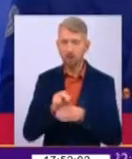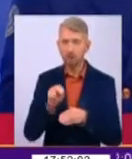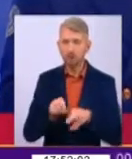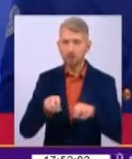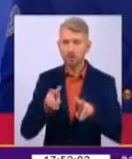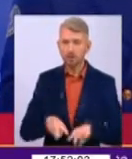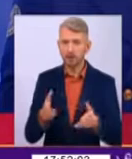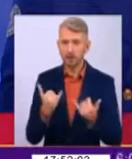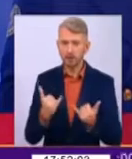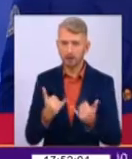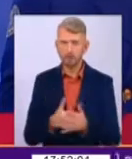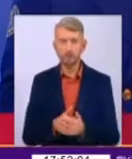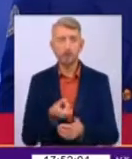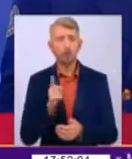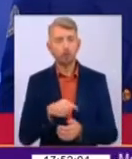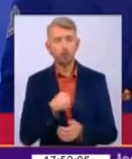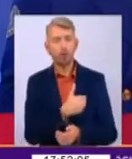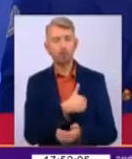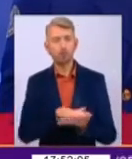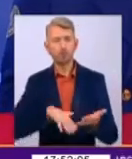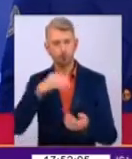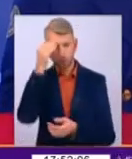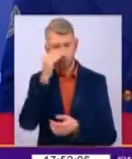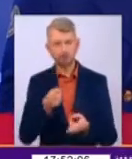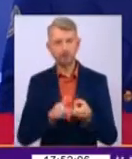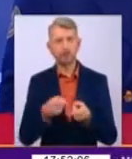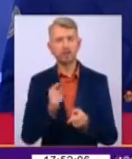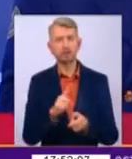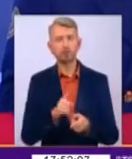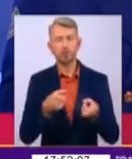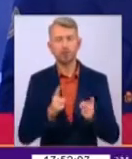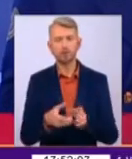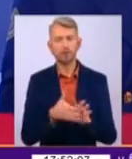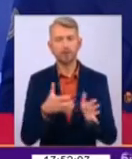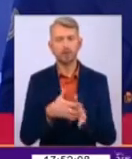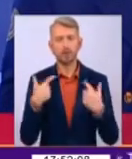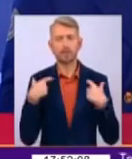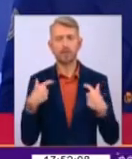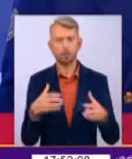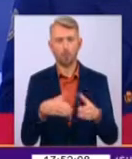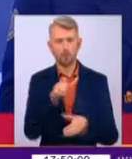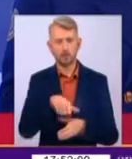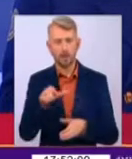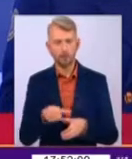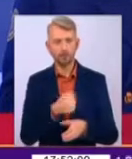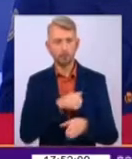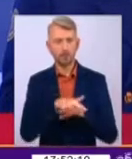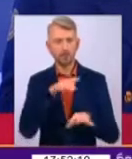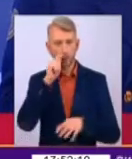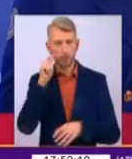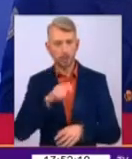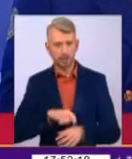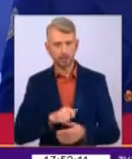спеціальностей, які зараз потребують. Тому я хочу продовжити думку. В зв'язку з тим, що дійсно не вистачає офіцерського складу в Збройних силах